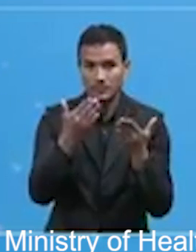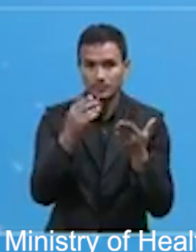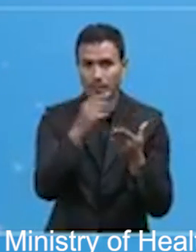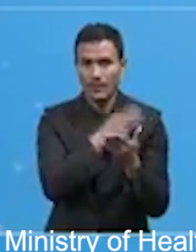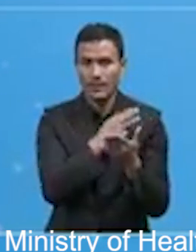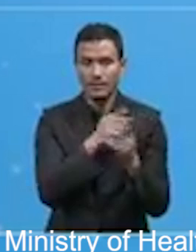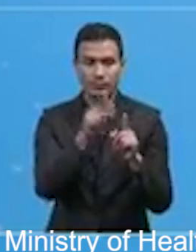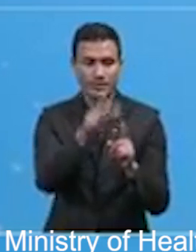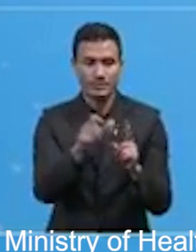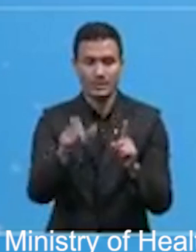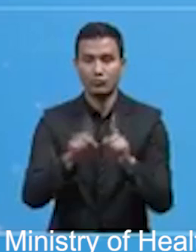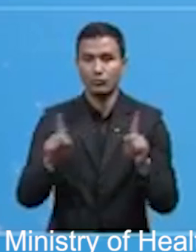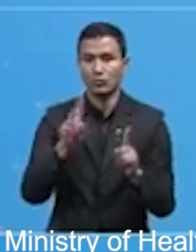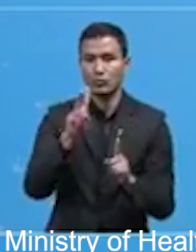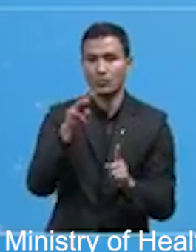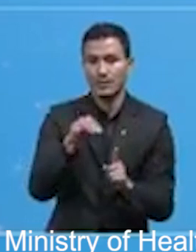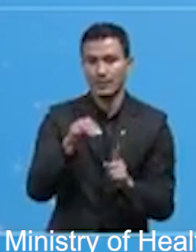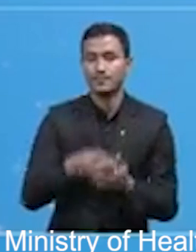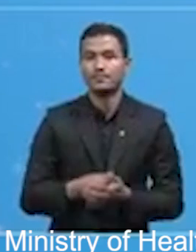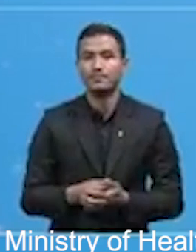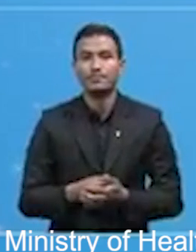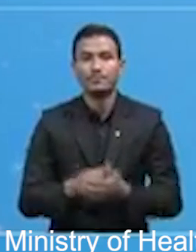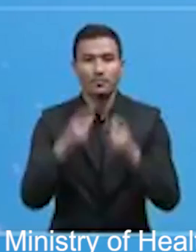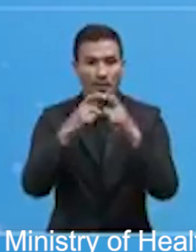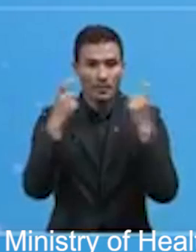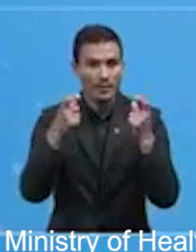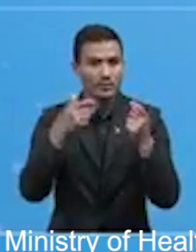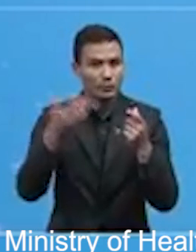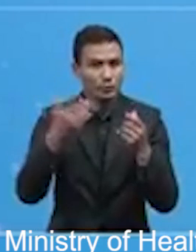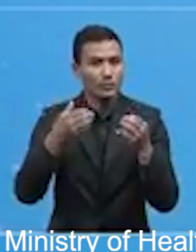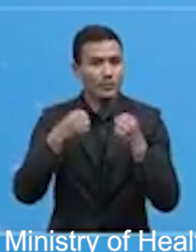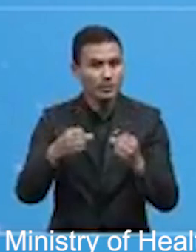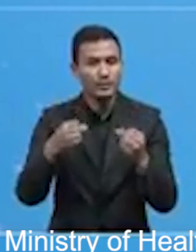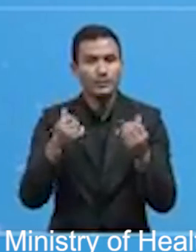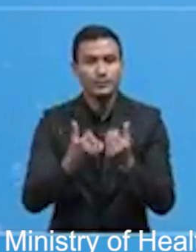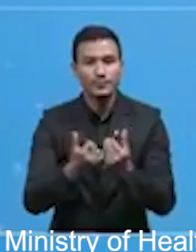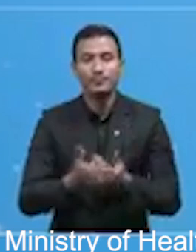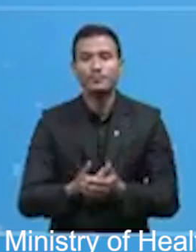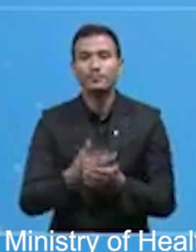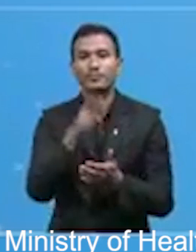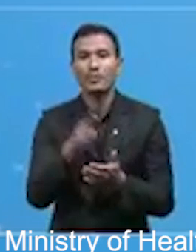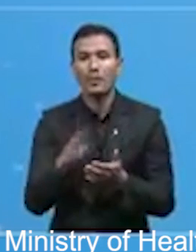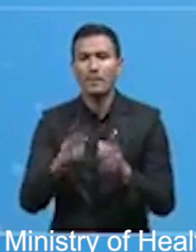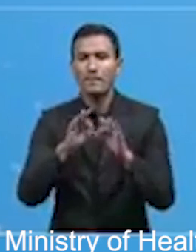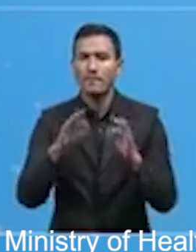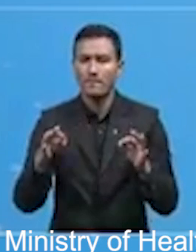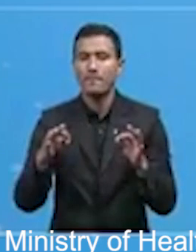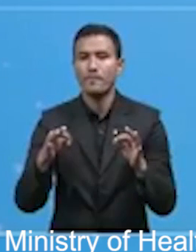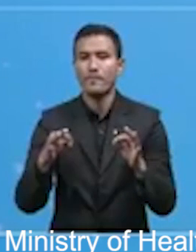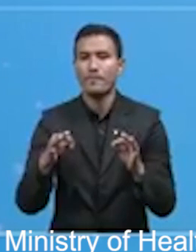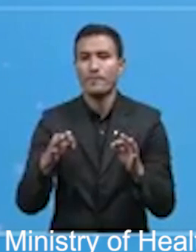मानिसबाट मानिसको दूरी कम्ती वा 2 मिटर कायम गरौँ, मास्कको सधैँ उचित तरिकाले प्रयोग गरौँ र विभिन्न